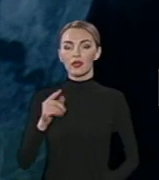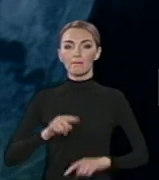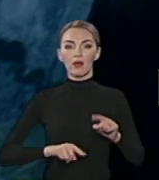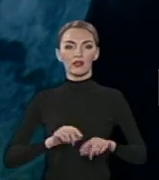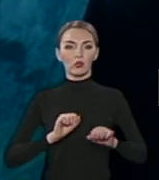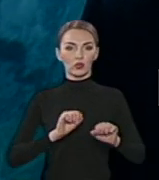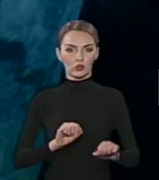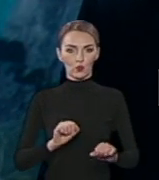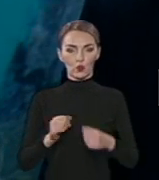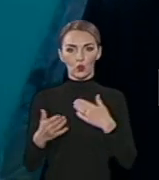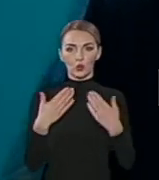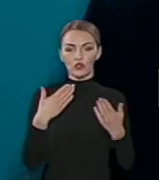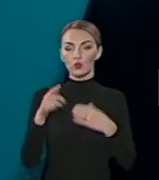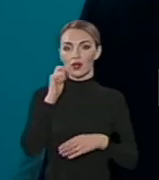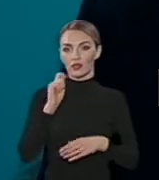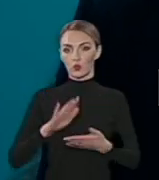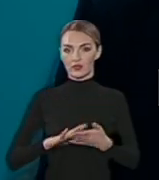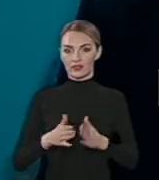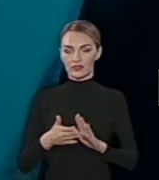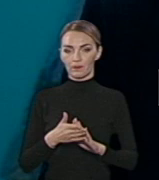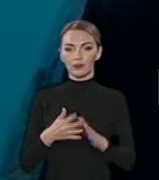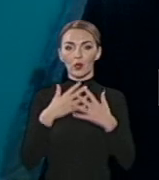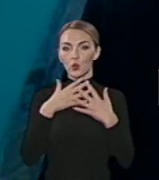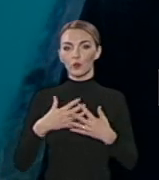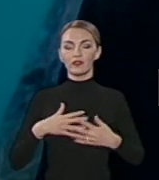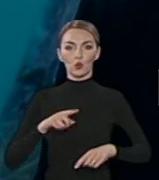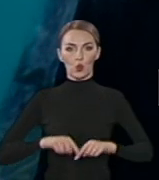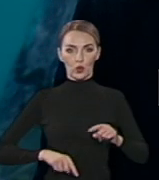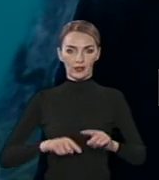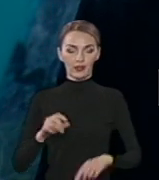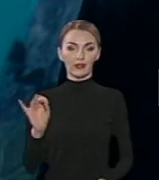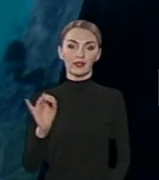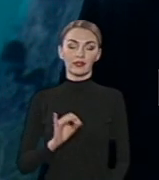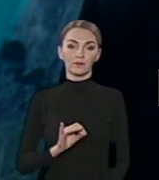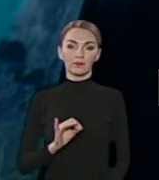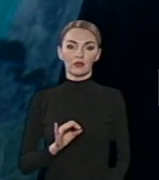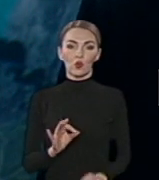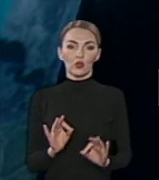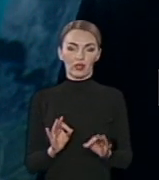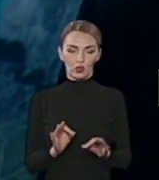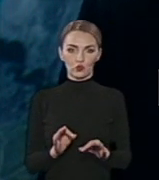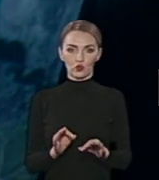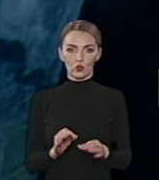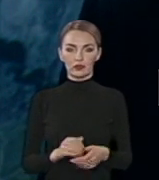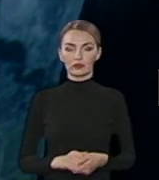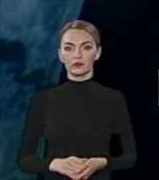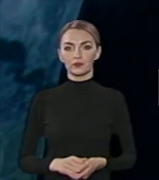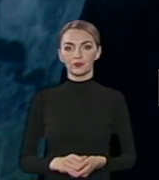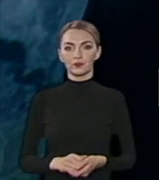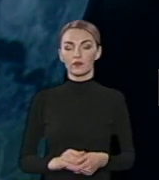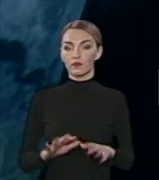патріотичній по відношенню до України позиції, на їх любові к родині. І, звісно,